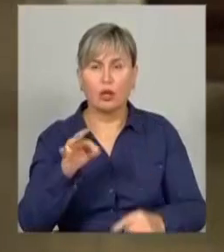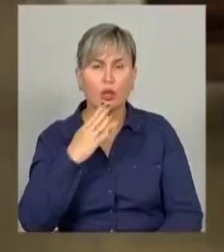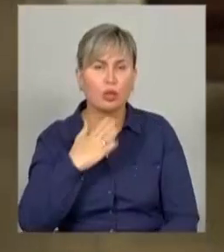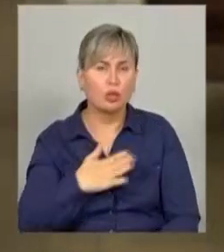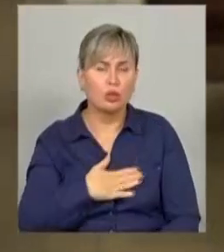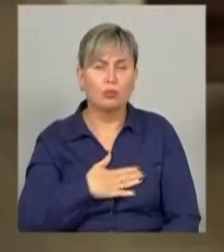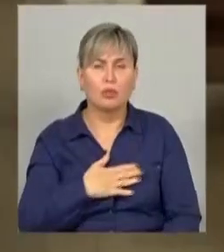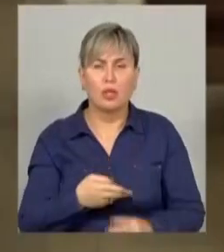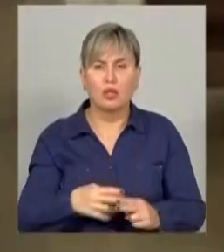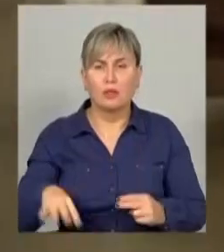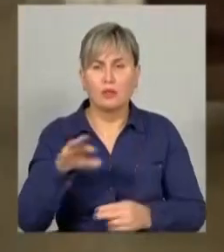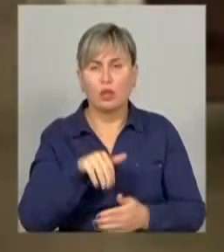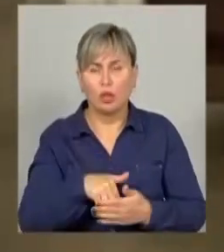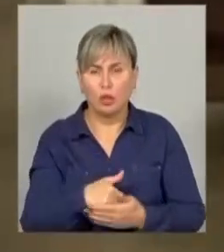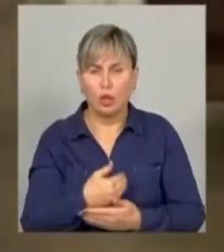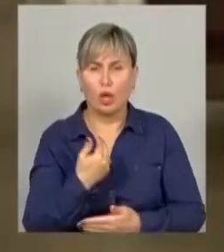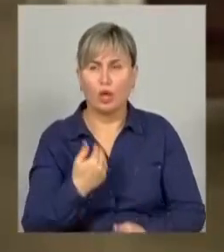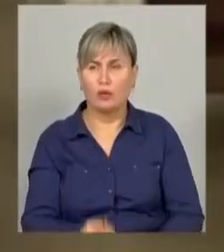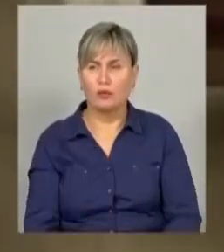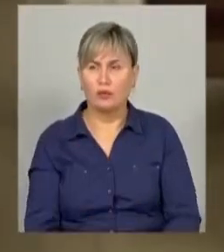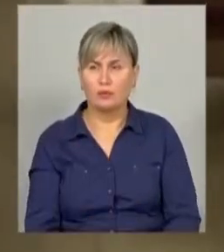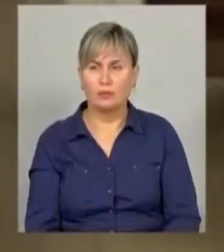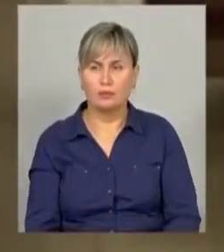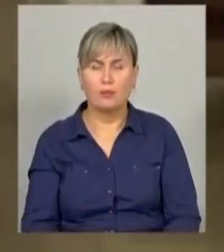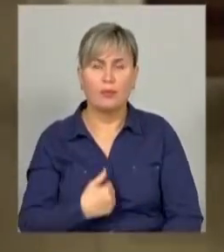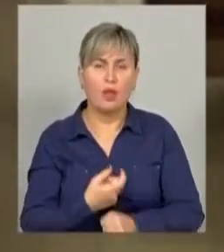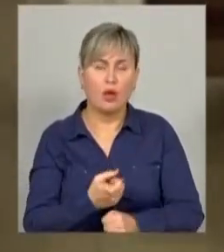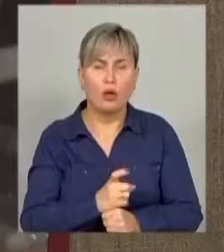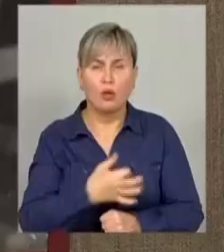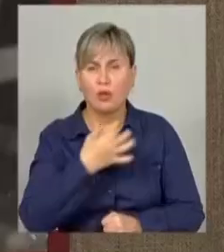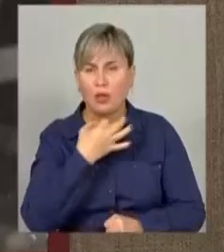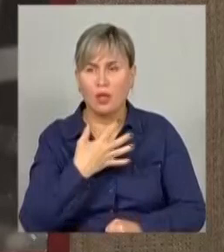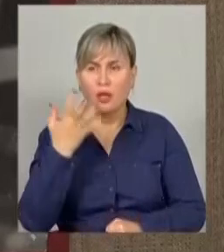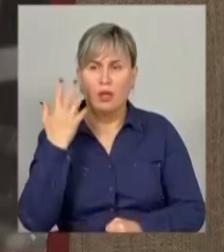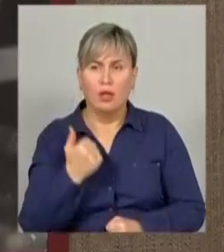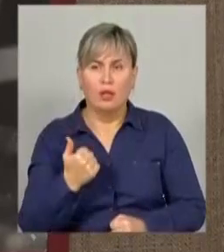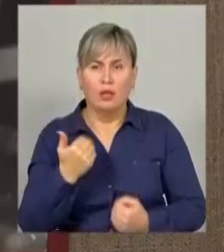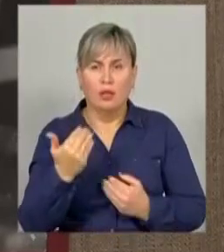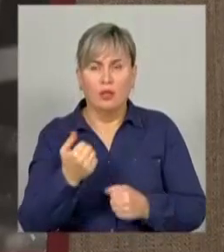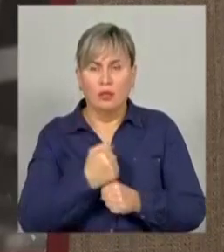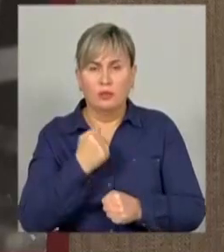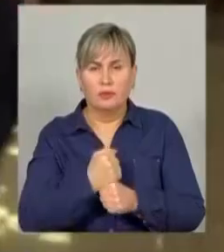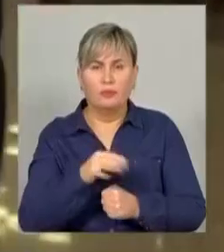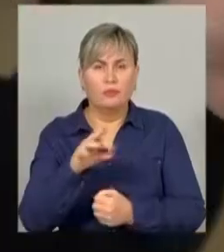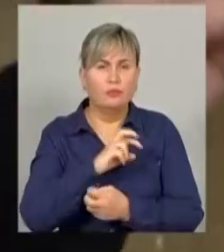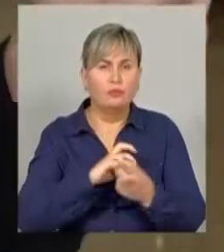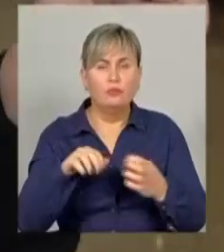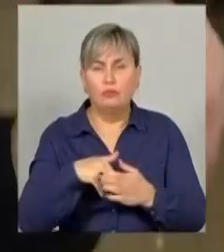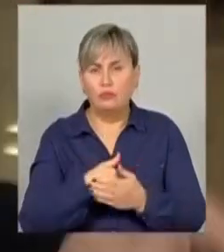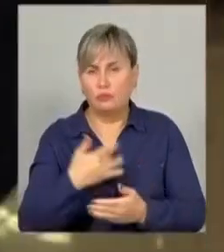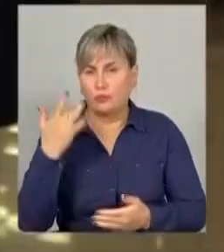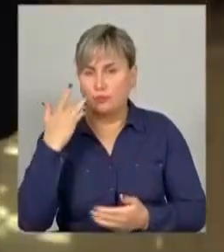это новое всё И мне очень нравилось когда с ним работать он искал новые всегда